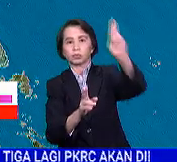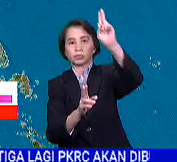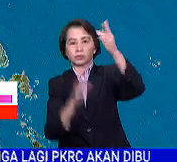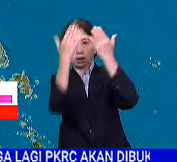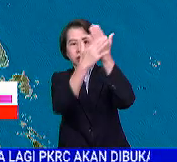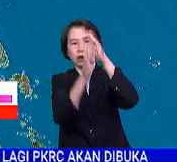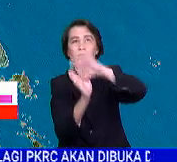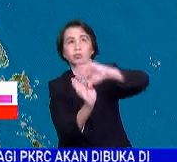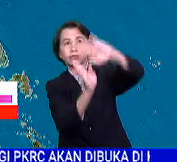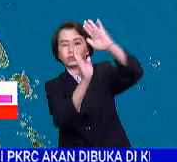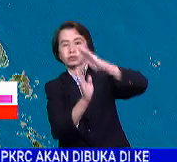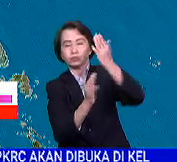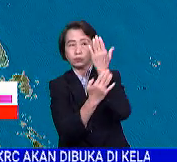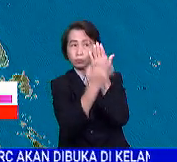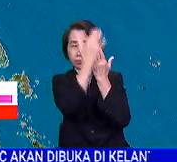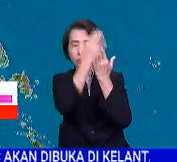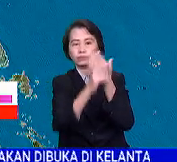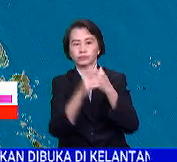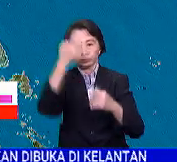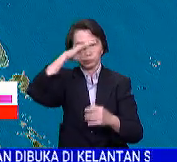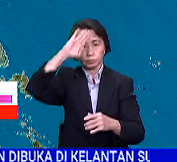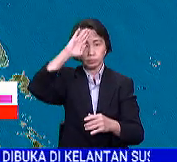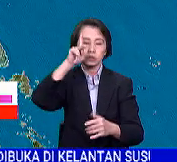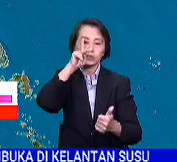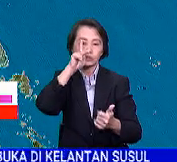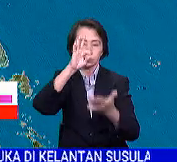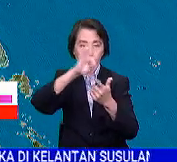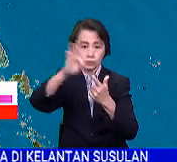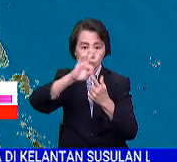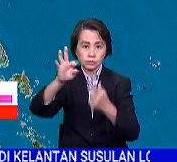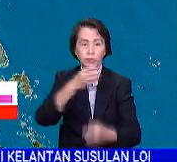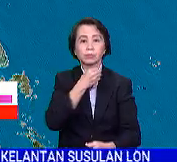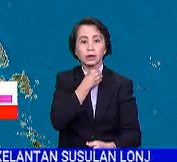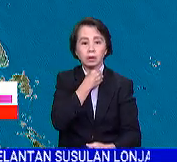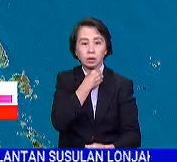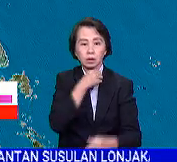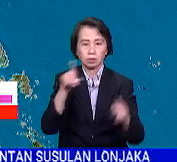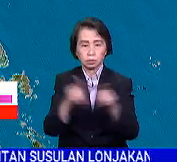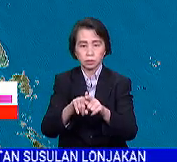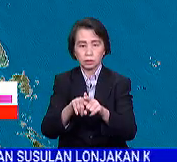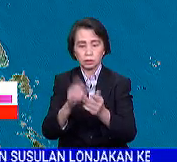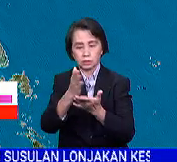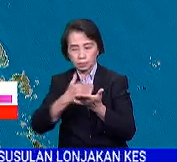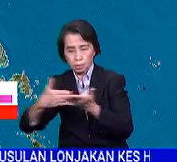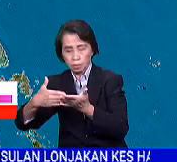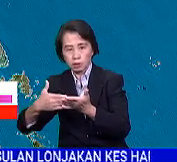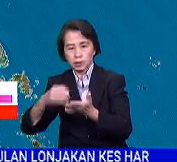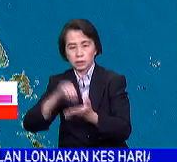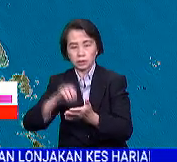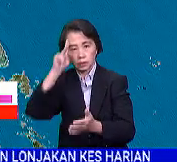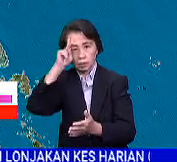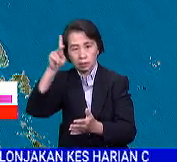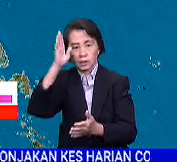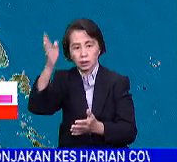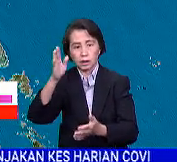Semenanjung Malaysia. Jadi hujan yang berlaku di negeri Perlis, Kedah, Pulau Pinang dan juga Perak, begitu juga di sebahagian daerah di negeri